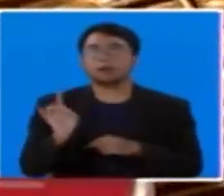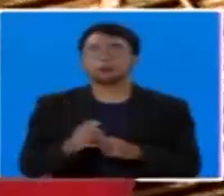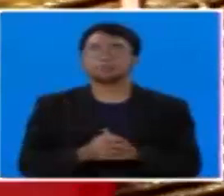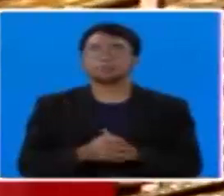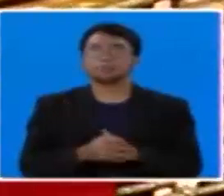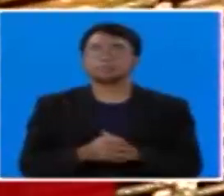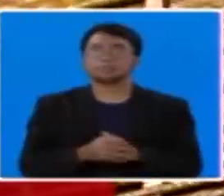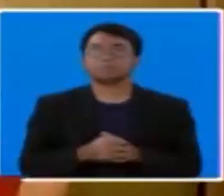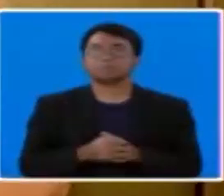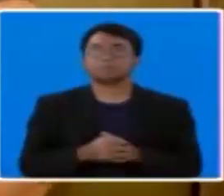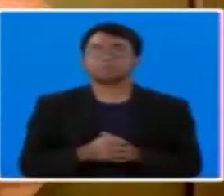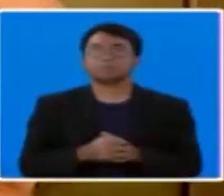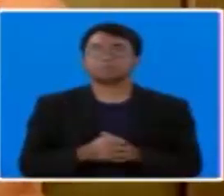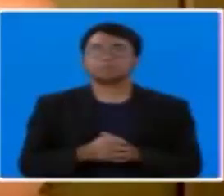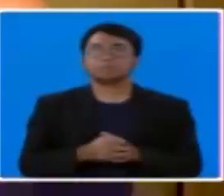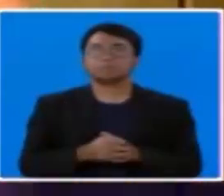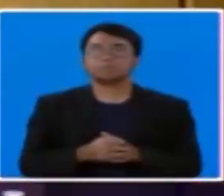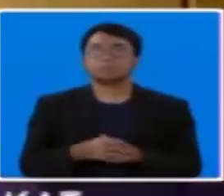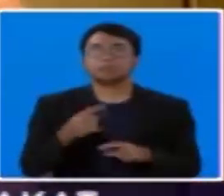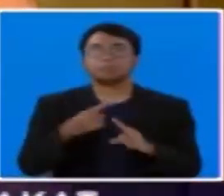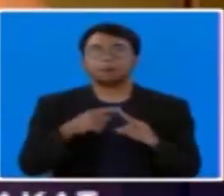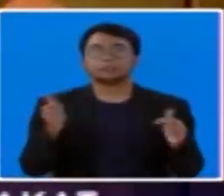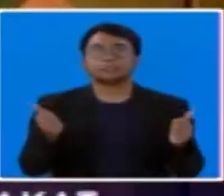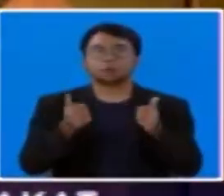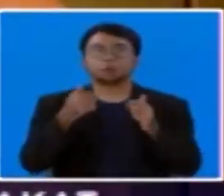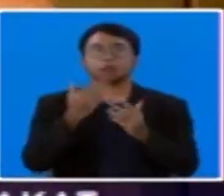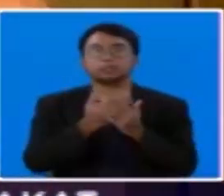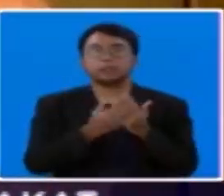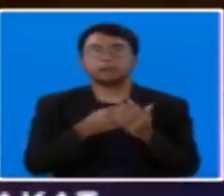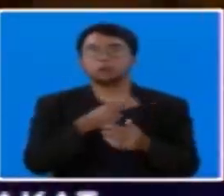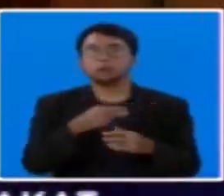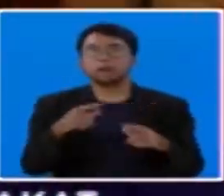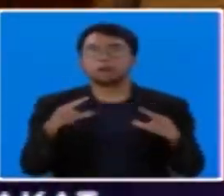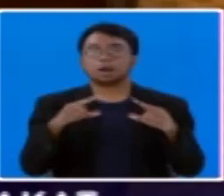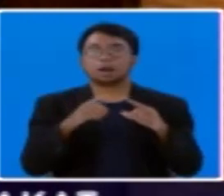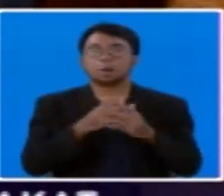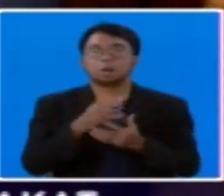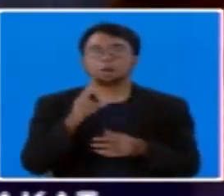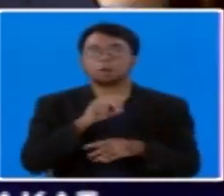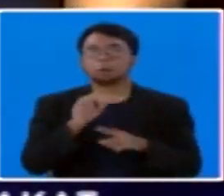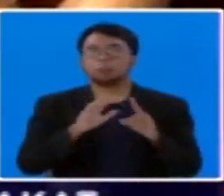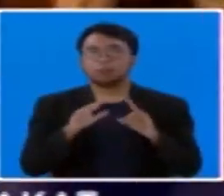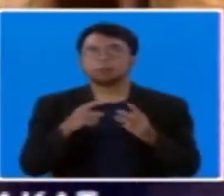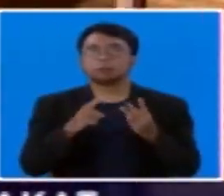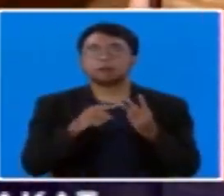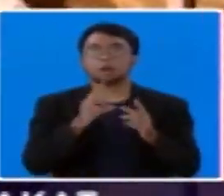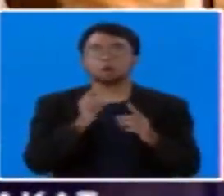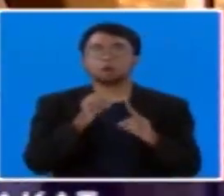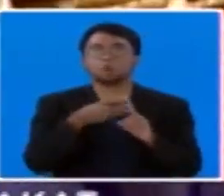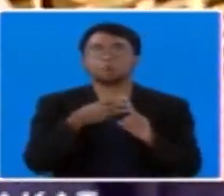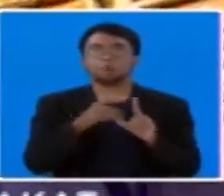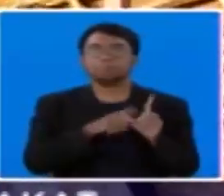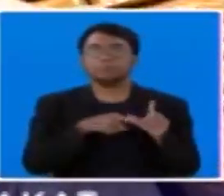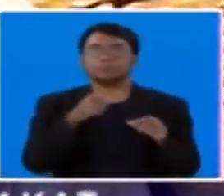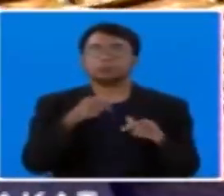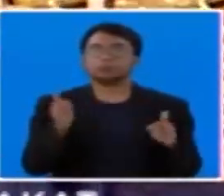Untuk melengkapi kemeriahan dan keseruan ajang Indonesia Award 2019, Robby Purba yang dikenal sebagai salah satu presenter top